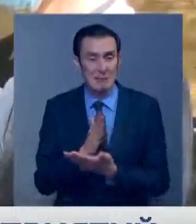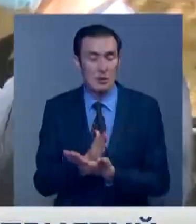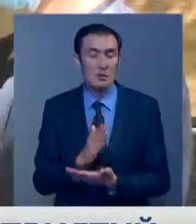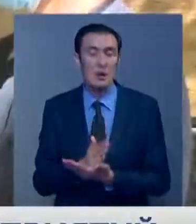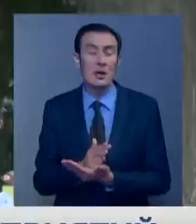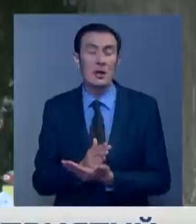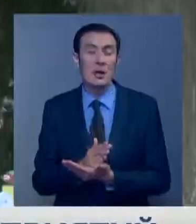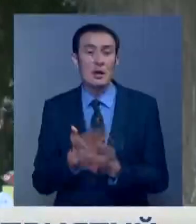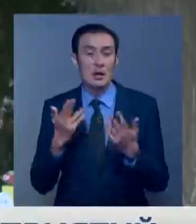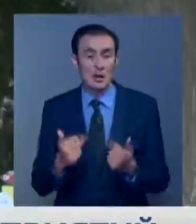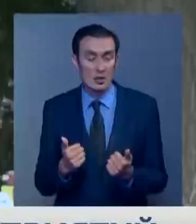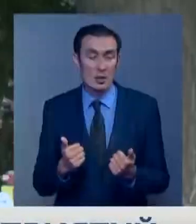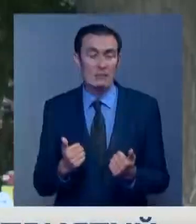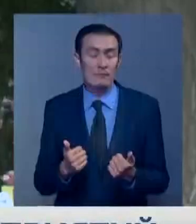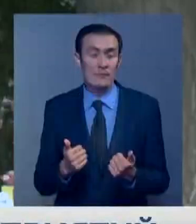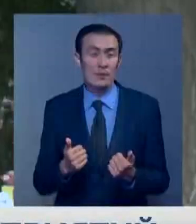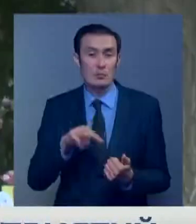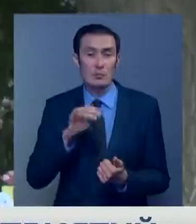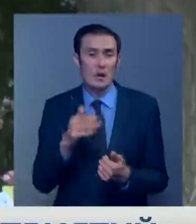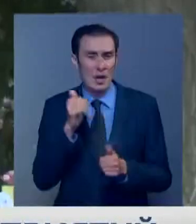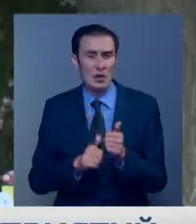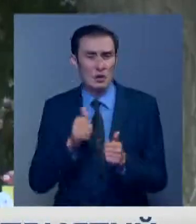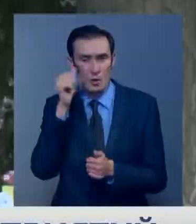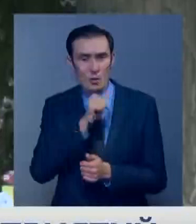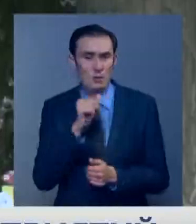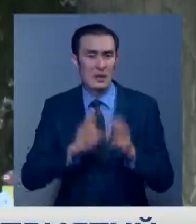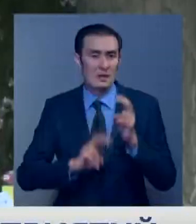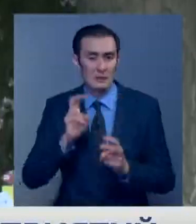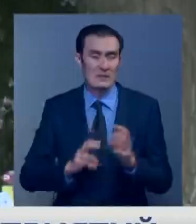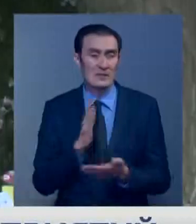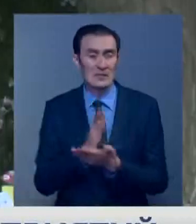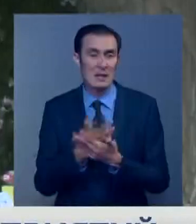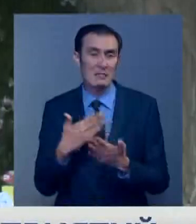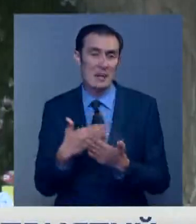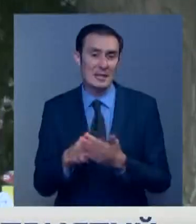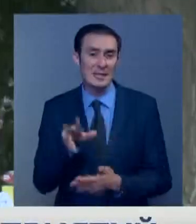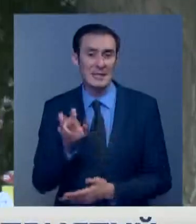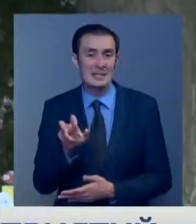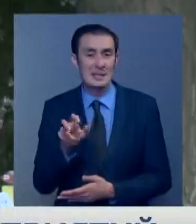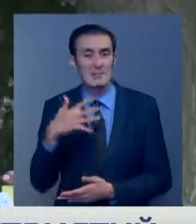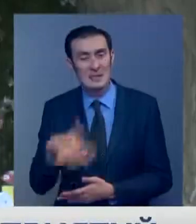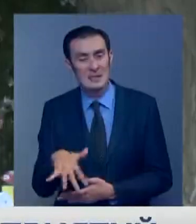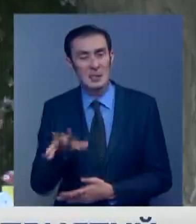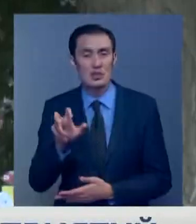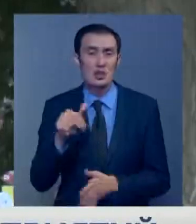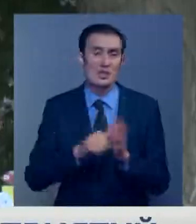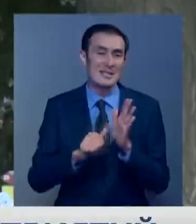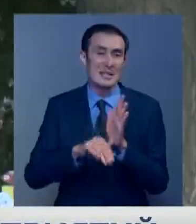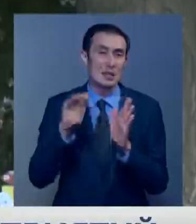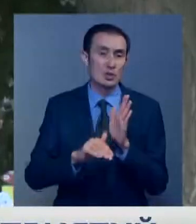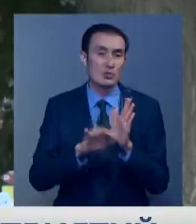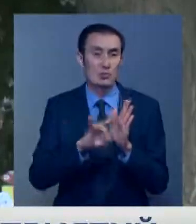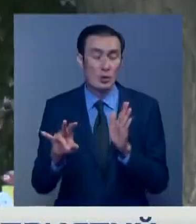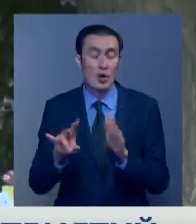по мукомольным, конечно, спроса такого нет. Ежегодное производство, оно составляет порядка 350-360 тысяч тонн.